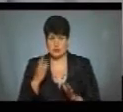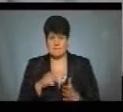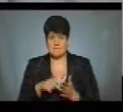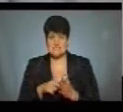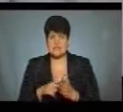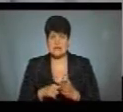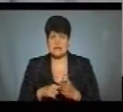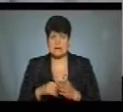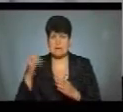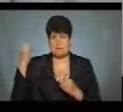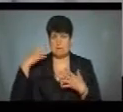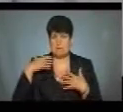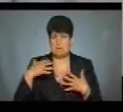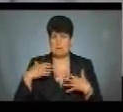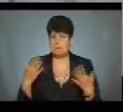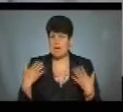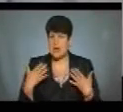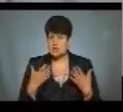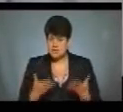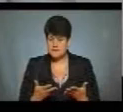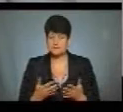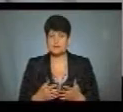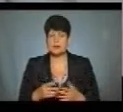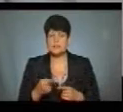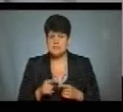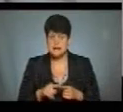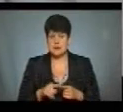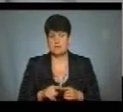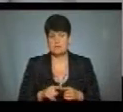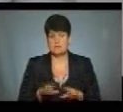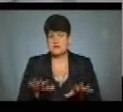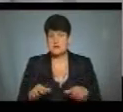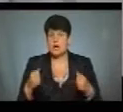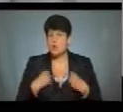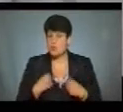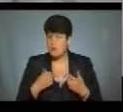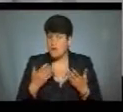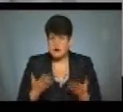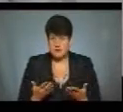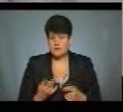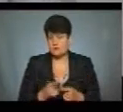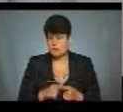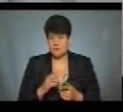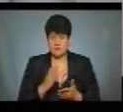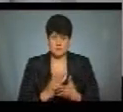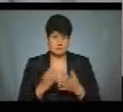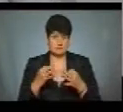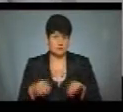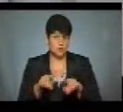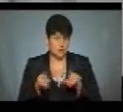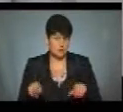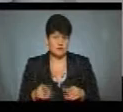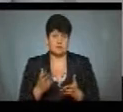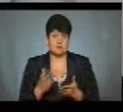пляжі, де ми відбираємо офіційні міські місця купання. Відповідно, вони йдуть санкціоновані, облаштовані